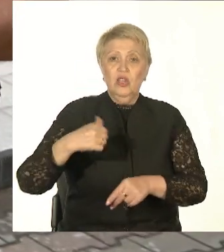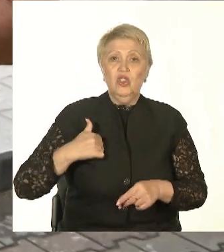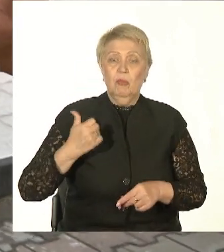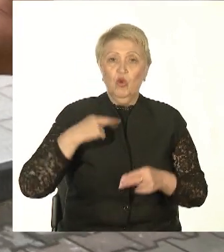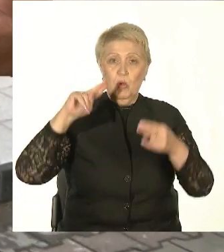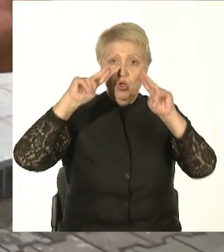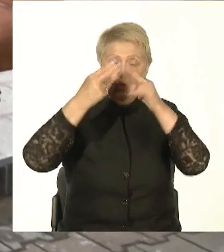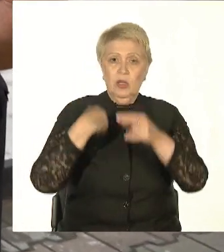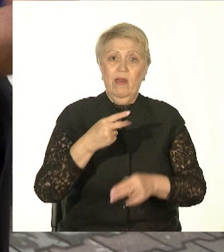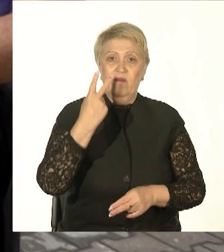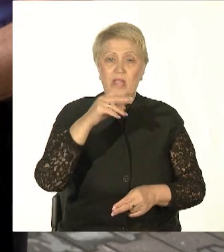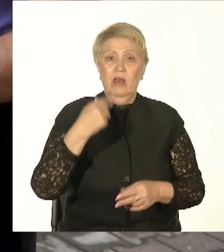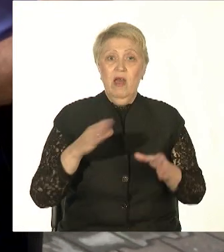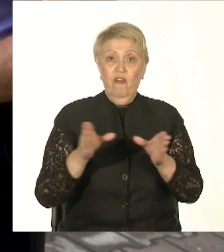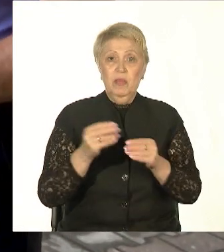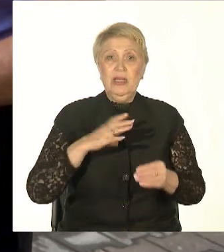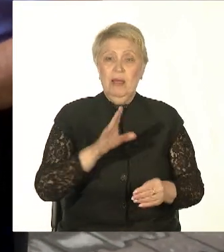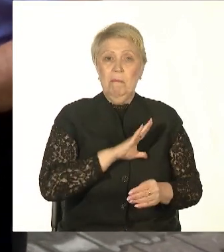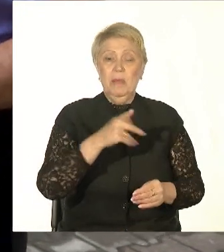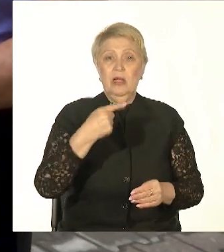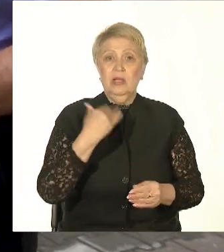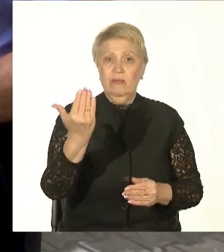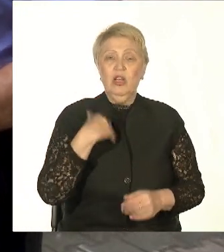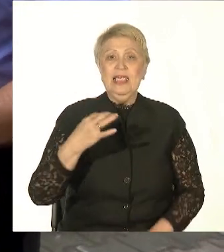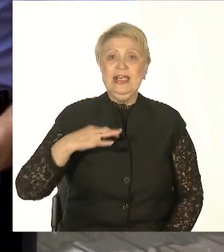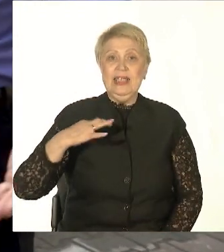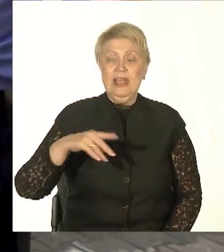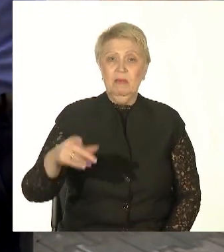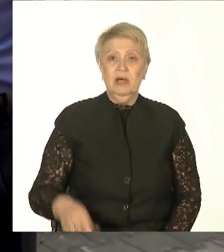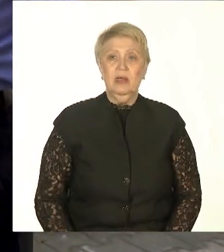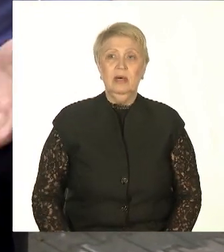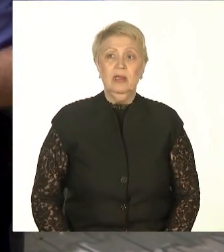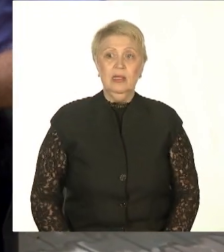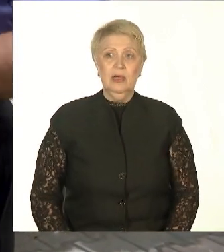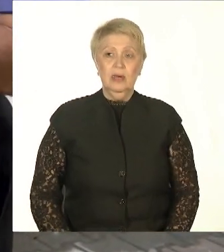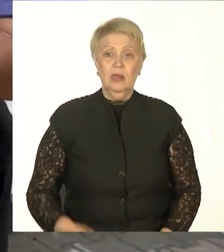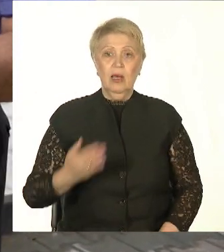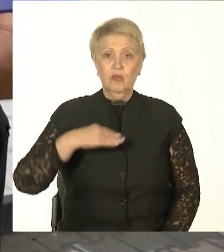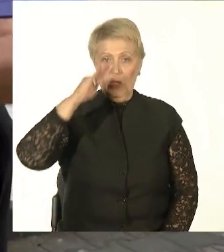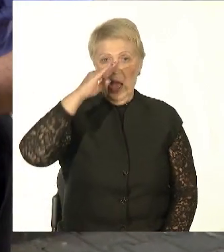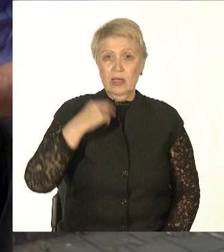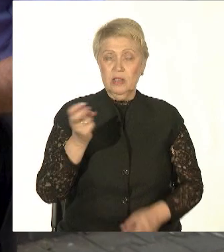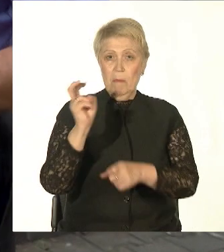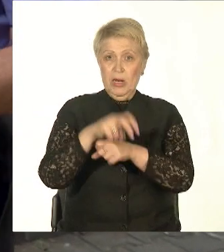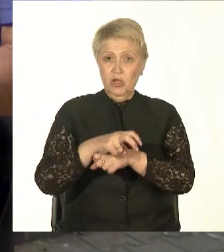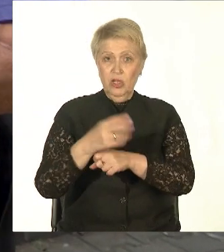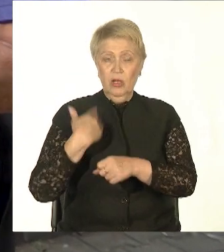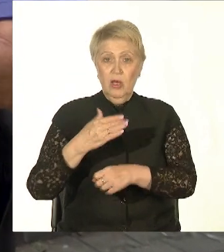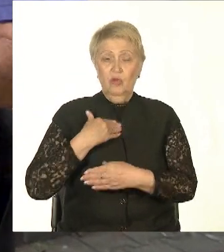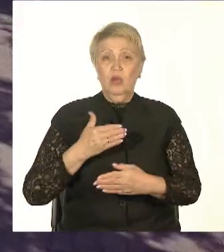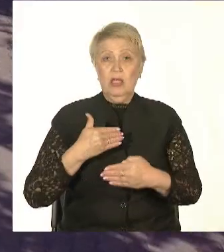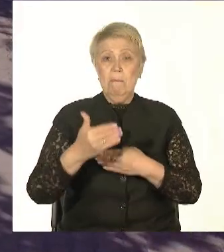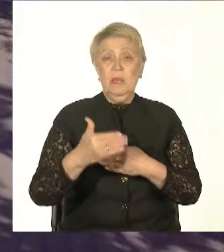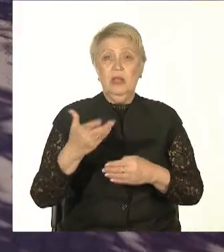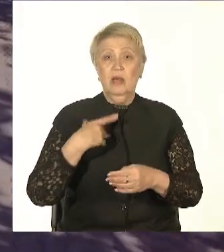мы почти в одной группе были, с его сыном, с Анатолием. Вот. Ну, естественно, отец приезжал, иногда перед курсантами выступал, и